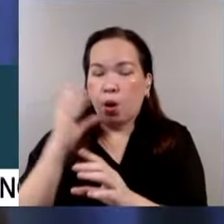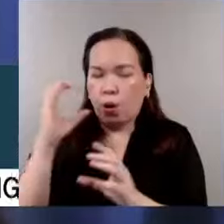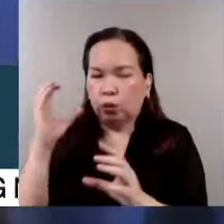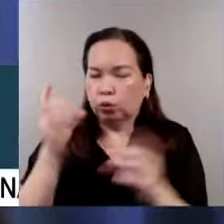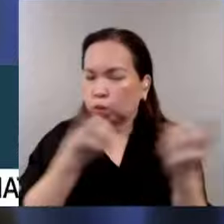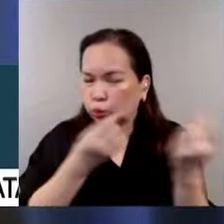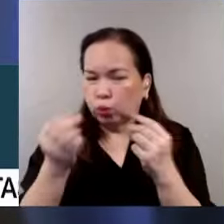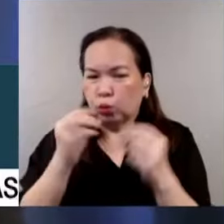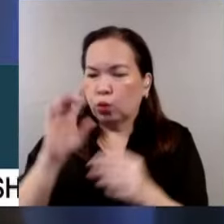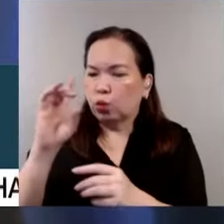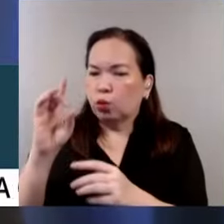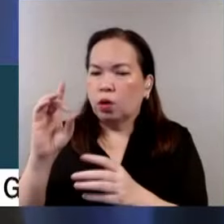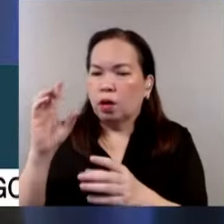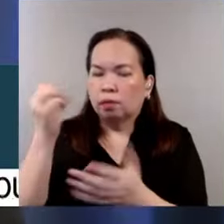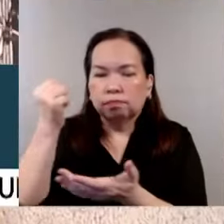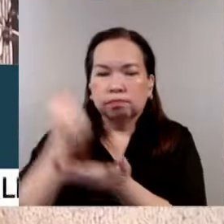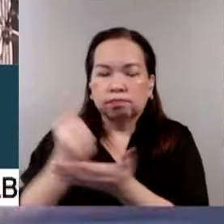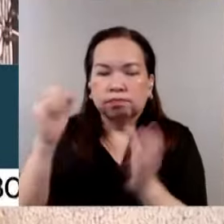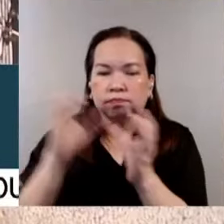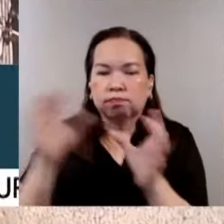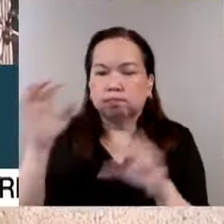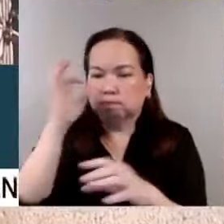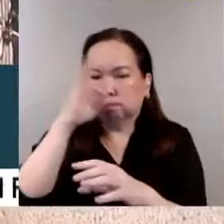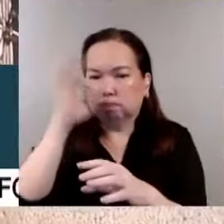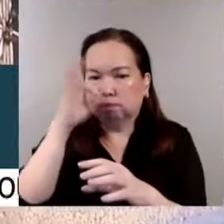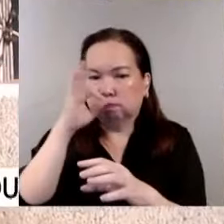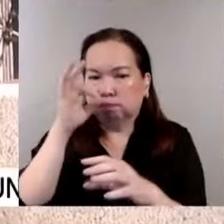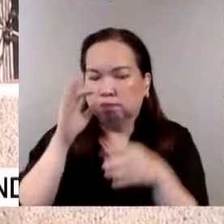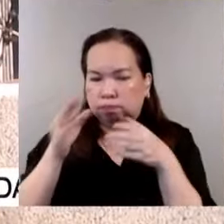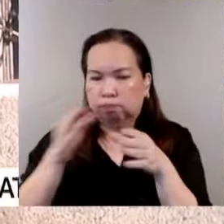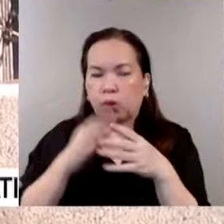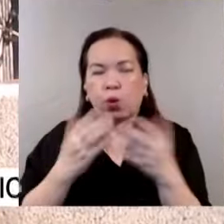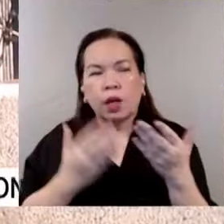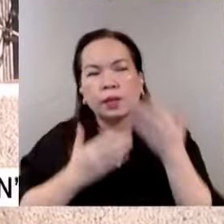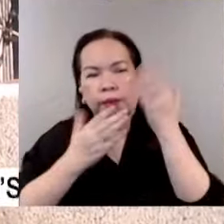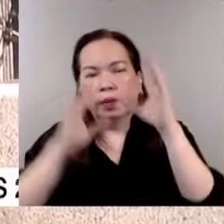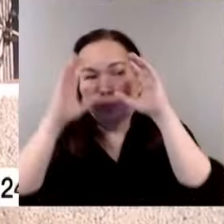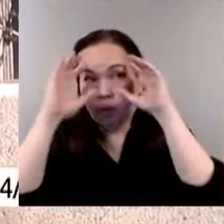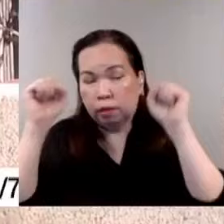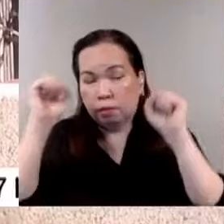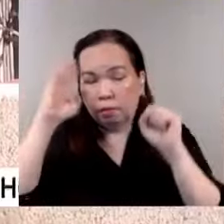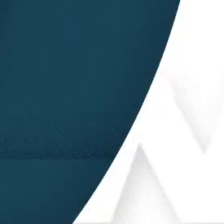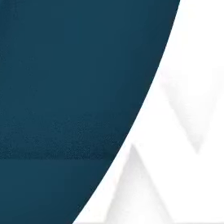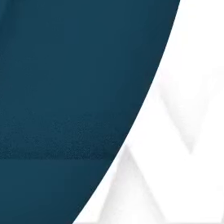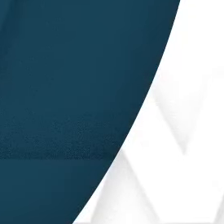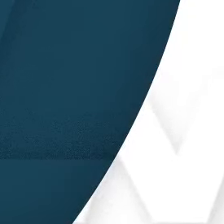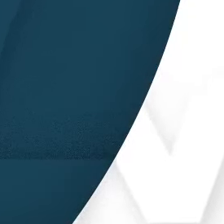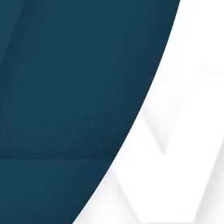be submitted to the president for approval. Vivian Gulia, ABS-CBN News.